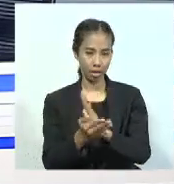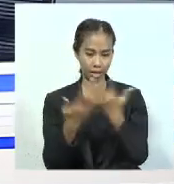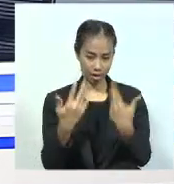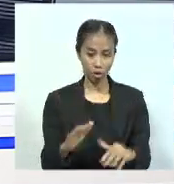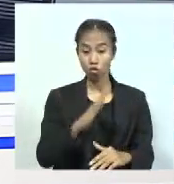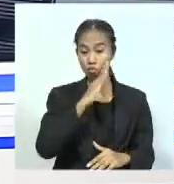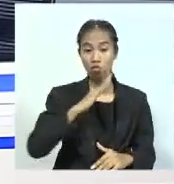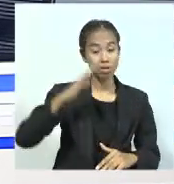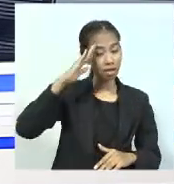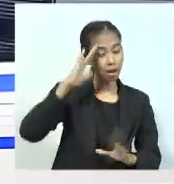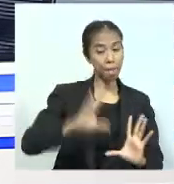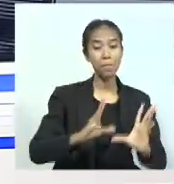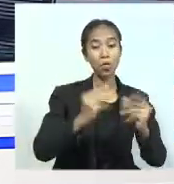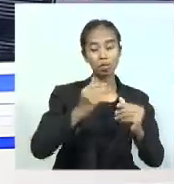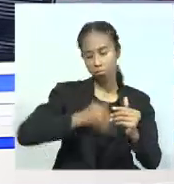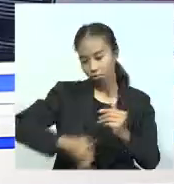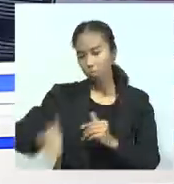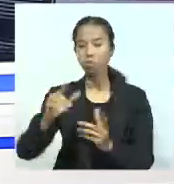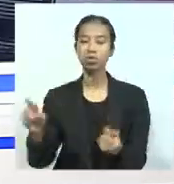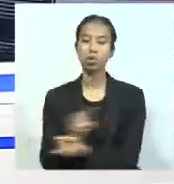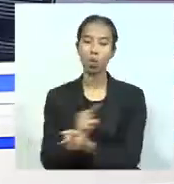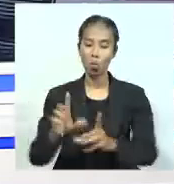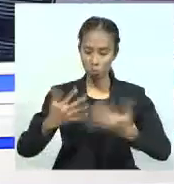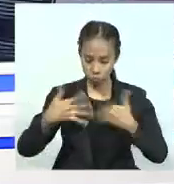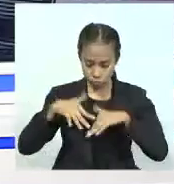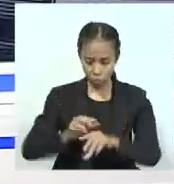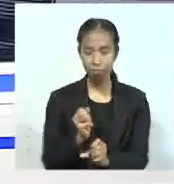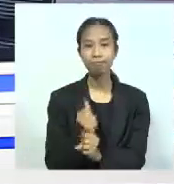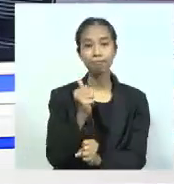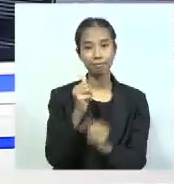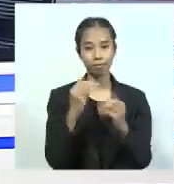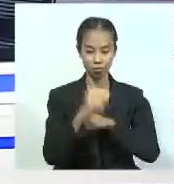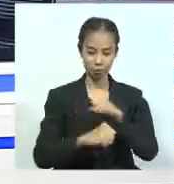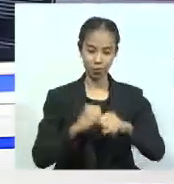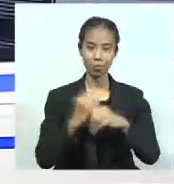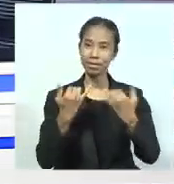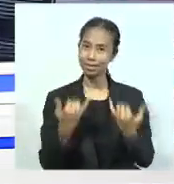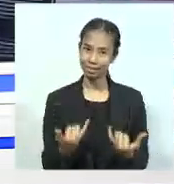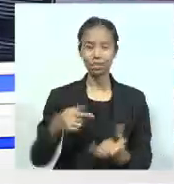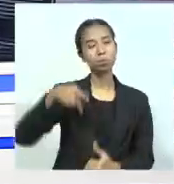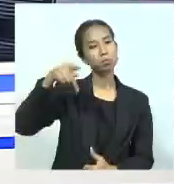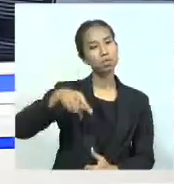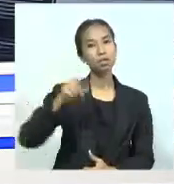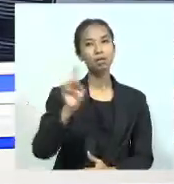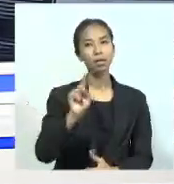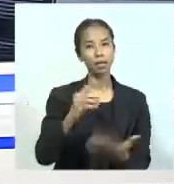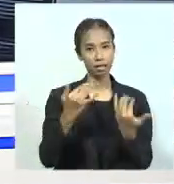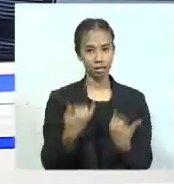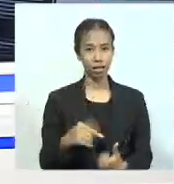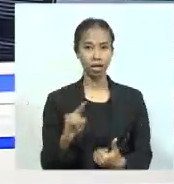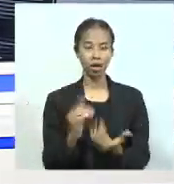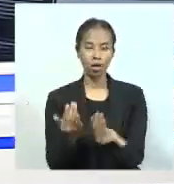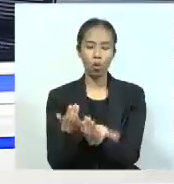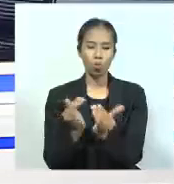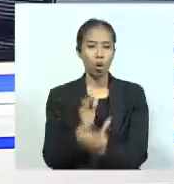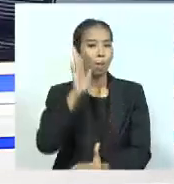ที่จะไปใช้ชีวิตอยู่กับสังคมได้อีกในรูปแบบหนึ่งด้วย แล้วปีนี้เนี่ยพิเศษนะคะถ้าใครติดตามข่าวมาตั้งแต่แรกๆเนี่ยนะคะเขาเปิดให้ผู้ปกคร